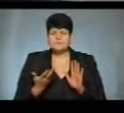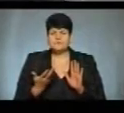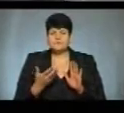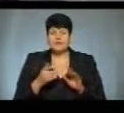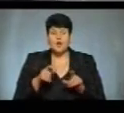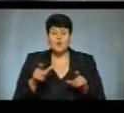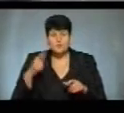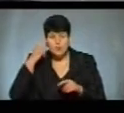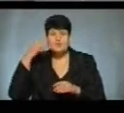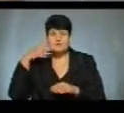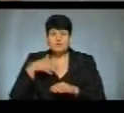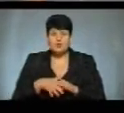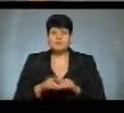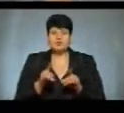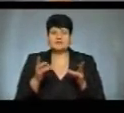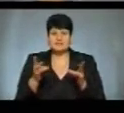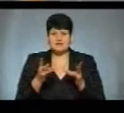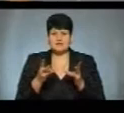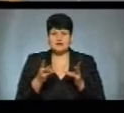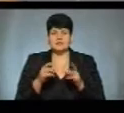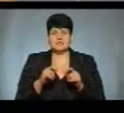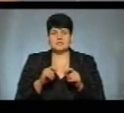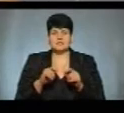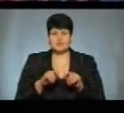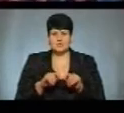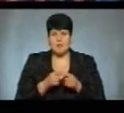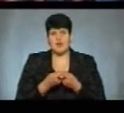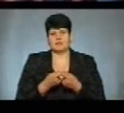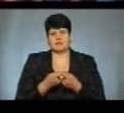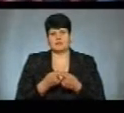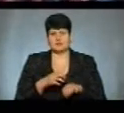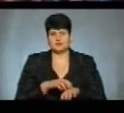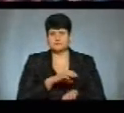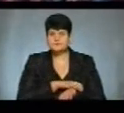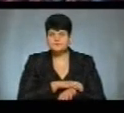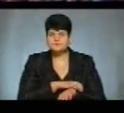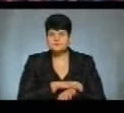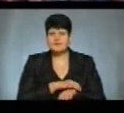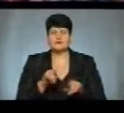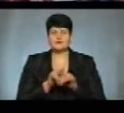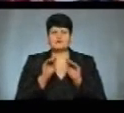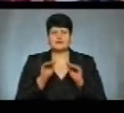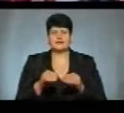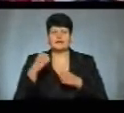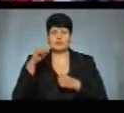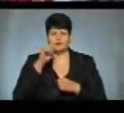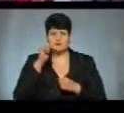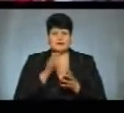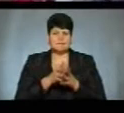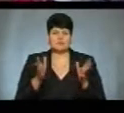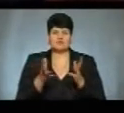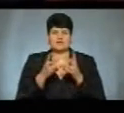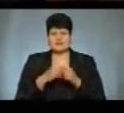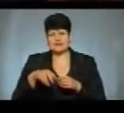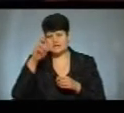люди усвідомлювали, що треба зламити хребет Совдепії. Також встановили рекорд України за найбільшою кількістю